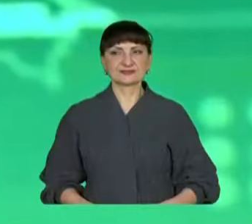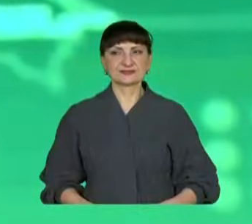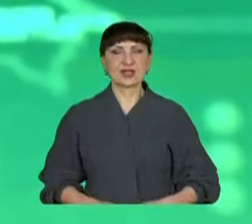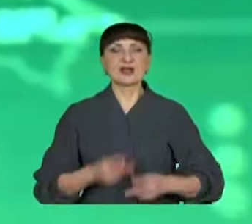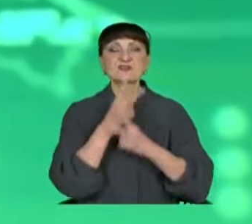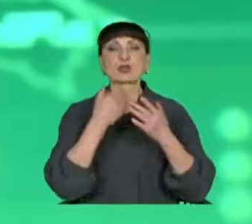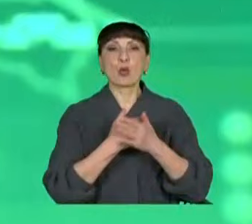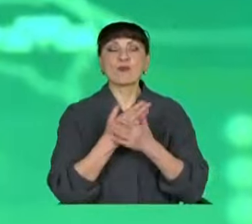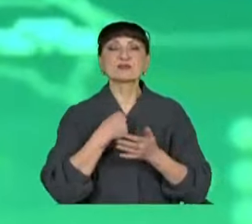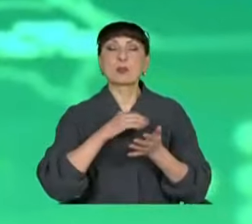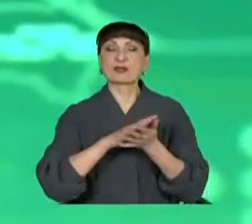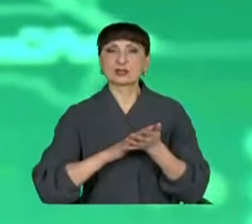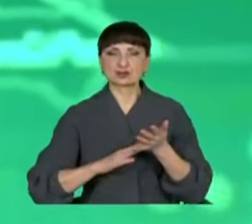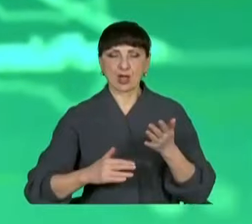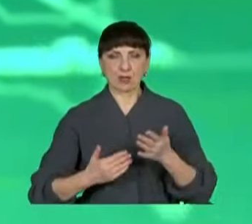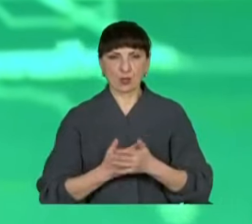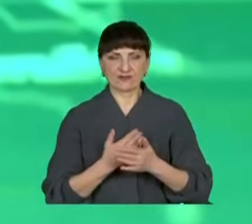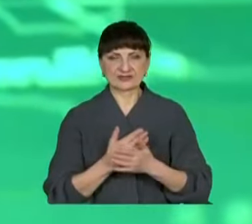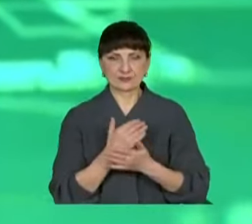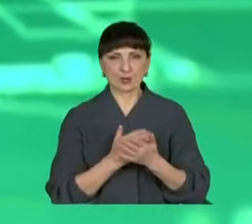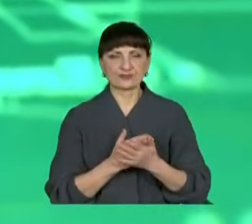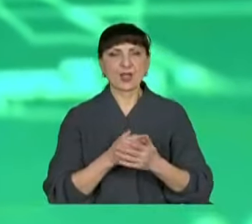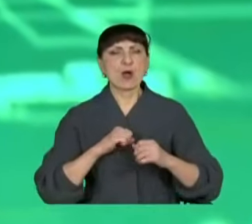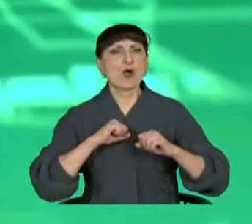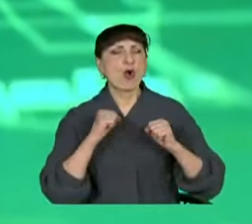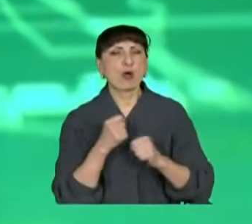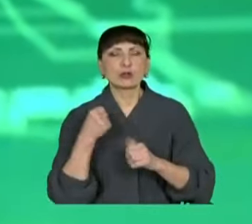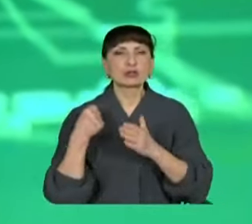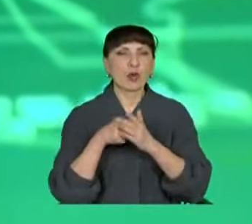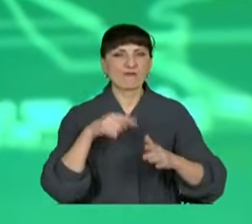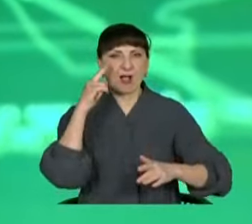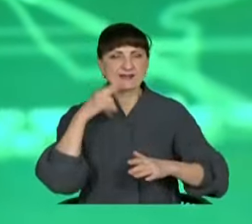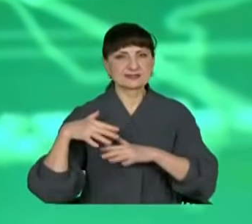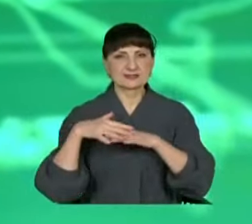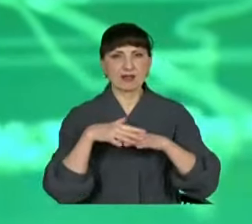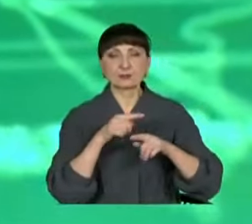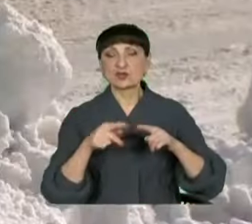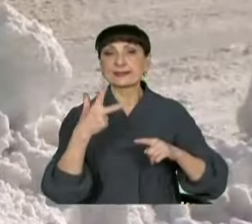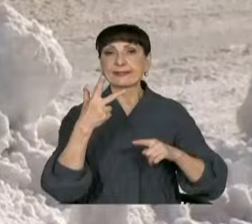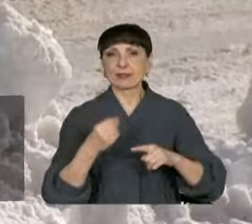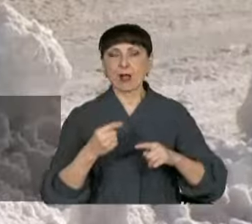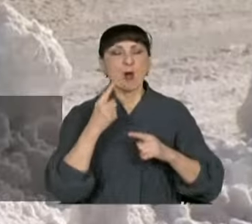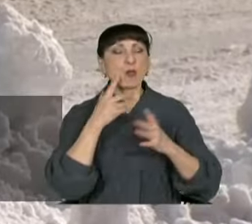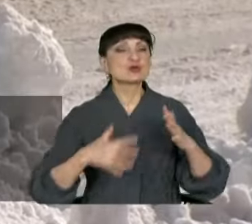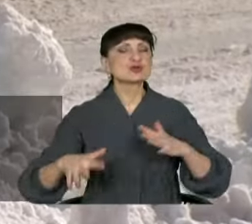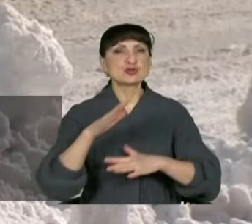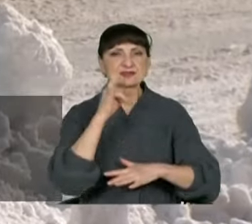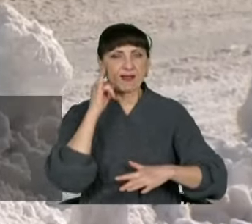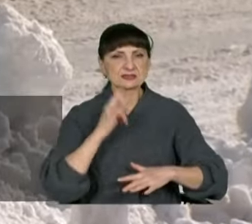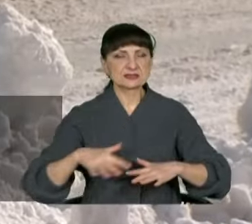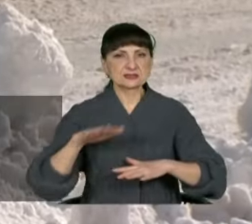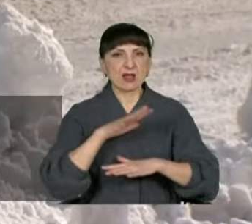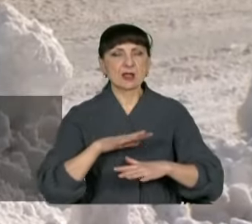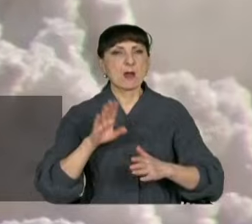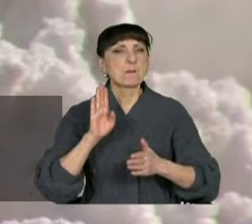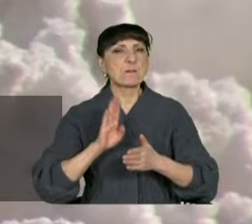Вы смотрите новости, продолжаем выпуск. Арктический холод добрался до Казахстана. В ближайшие 3 дня большую часть республики накроет